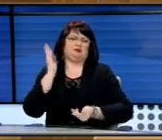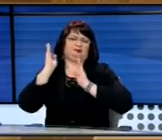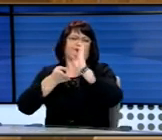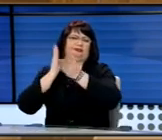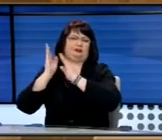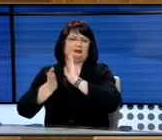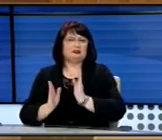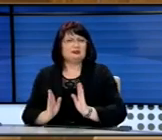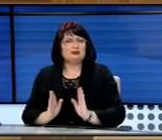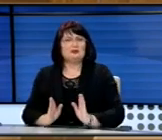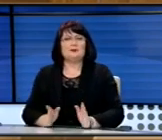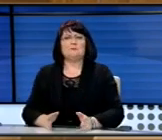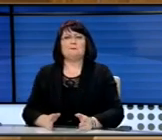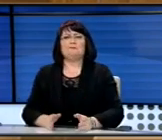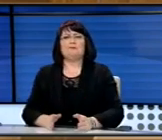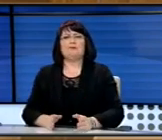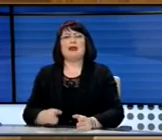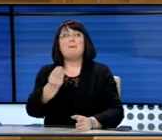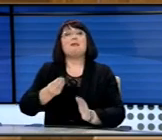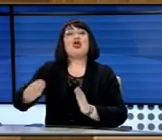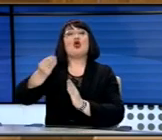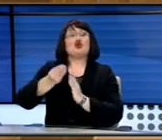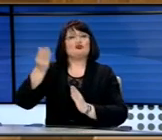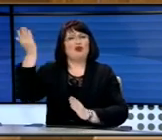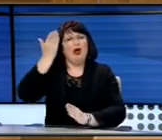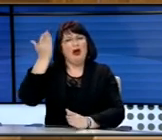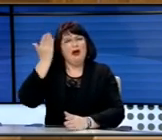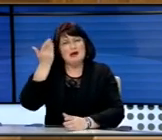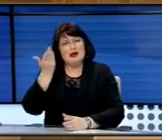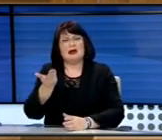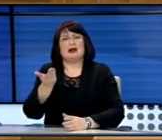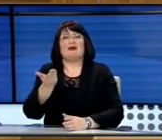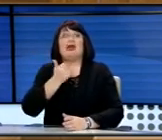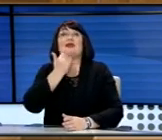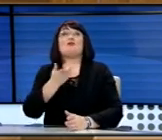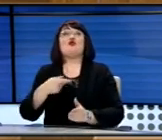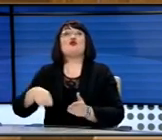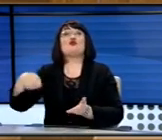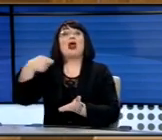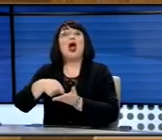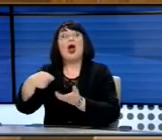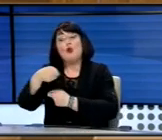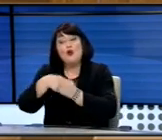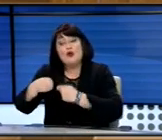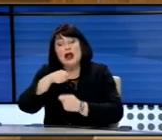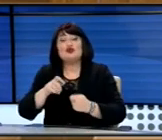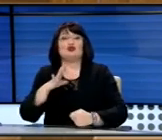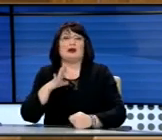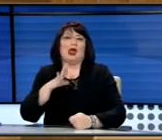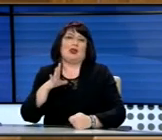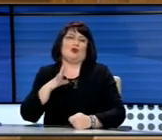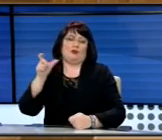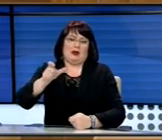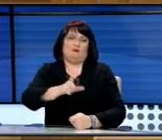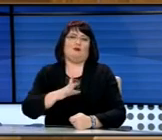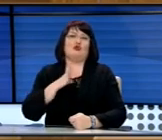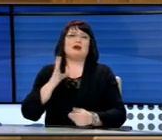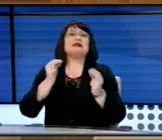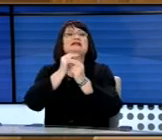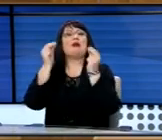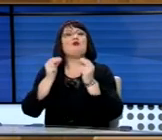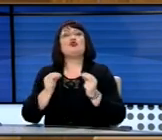Ο πληθωρισμός, η ακρίβεια, η δραστική μείωση της αγοραστικής δύναμης των εργαζομένων είναι αποτέλεσμα και